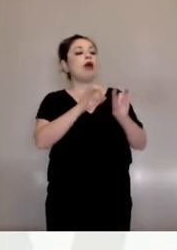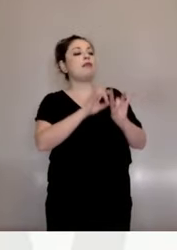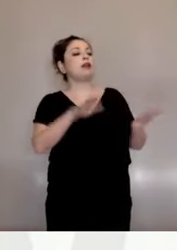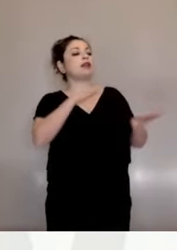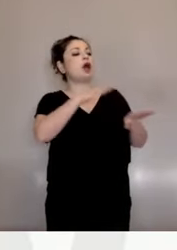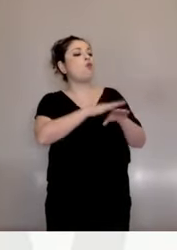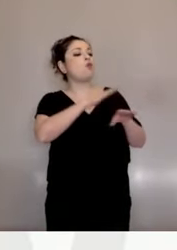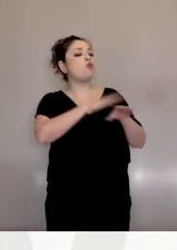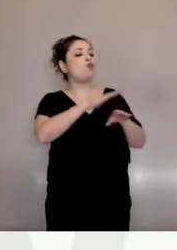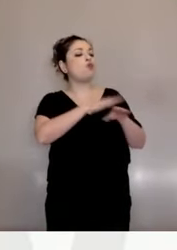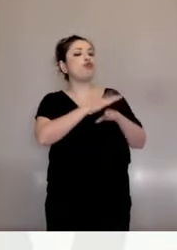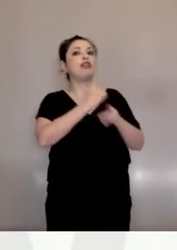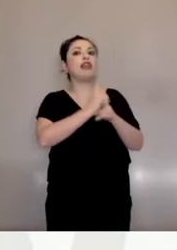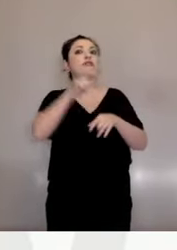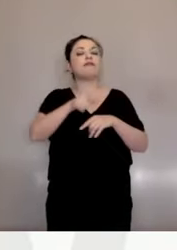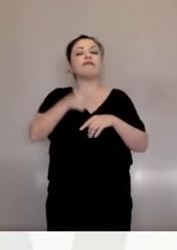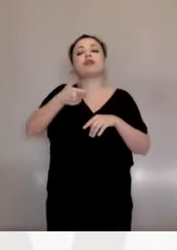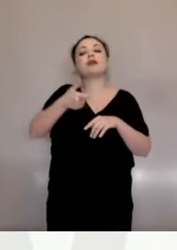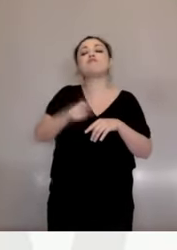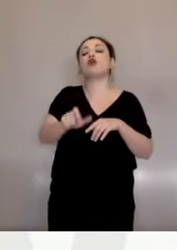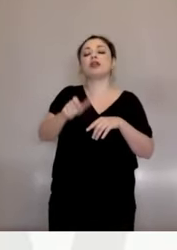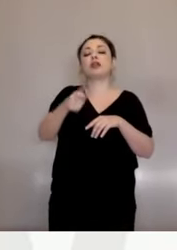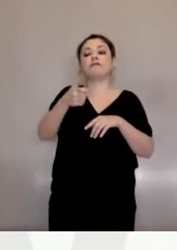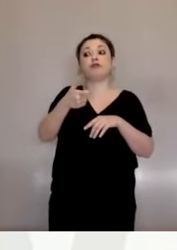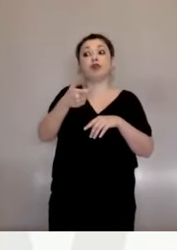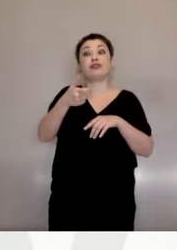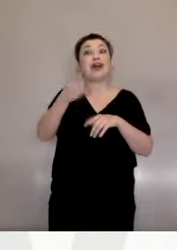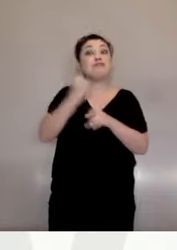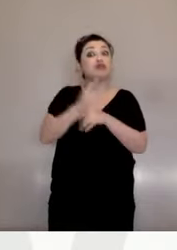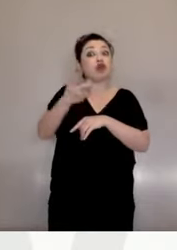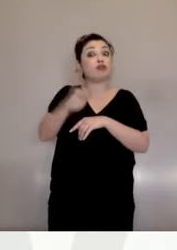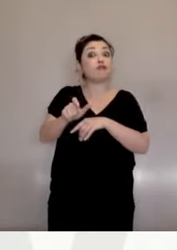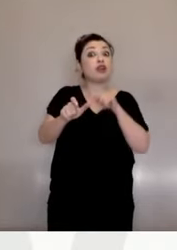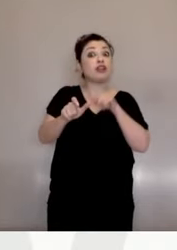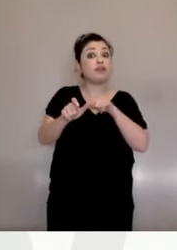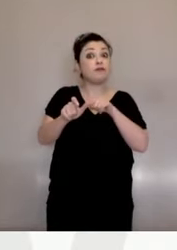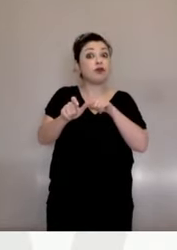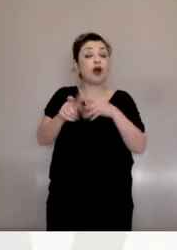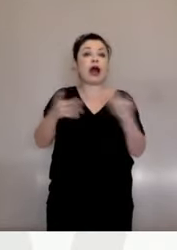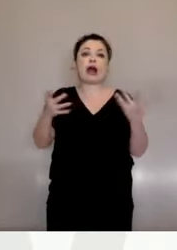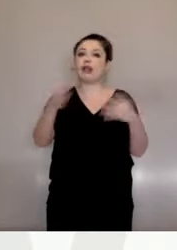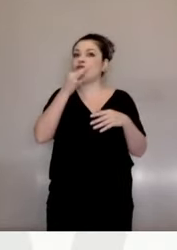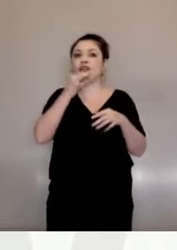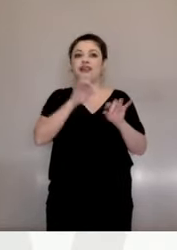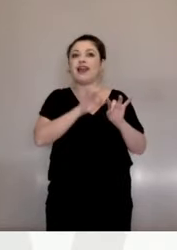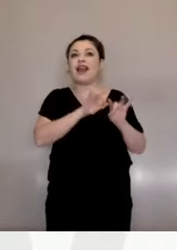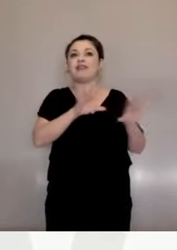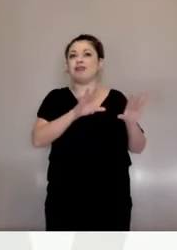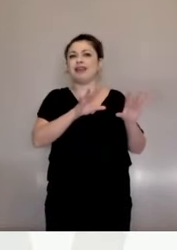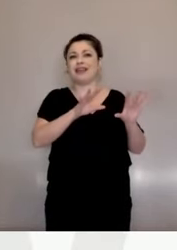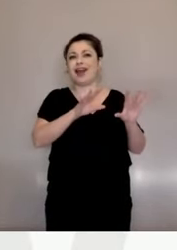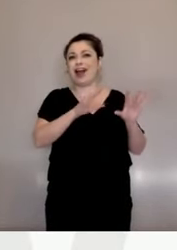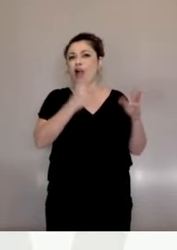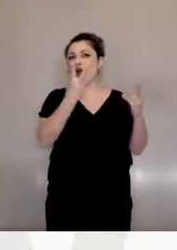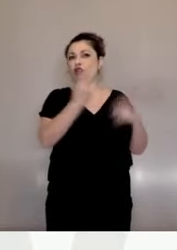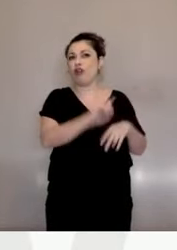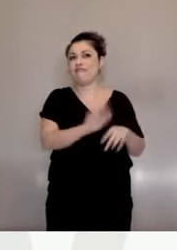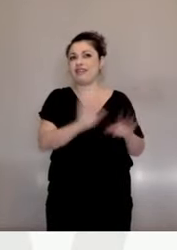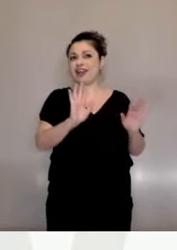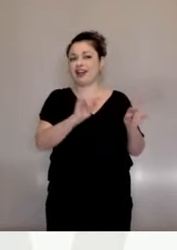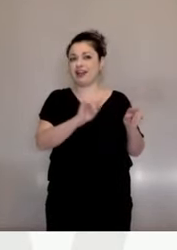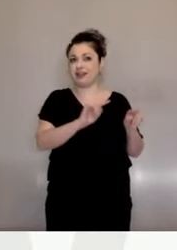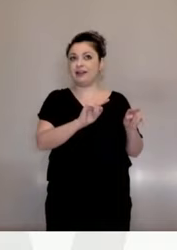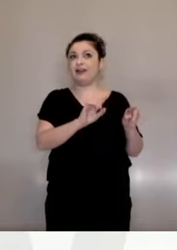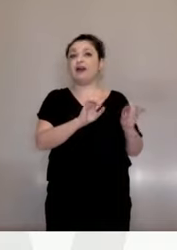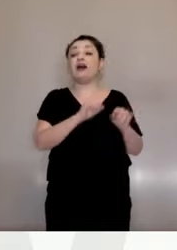libertà, vuol dire che questa libertà non è veramente la libertà.